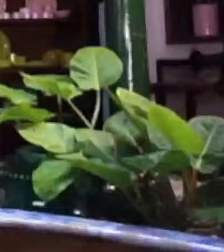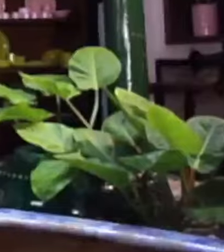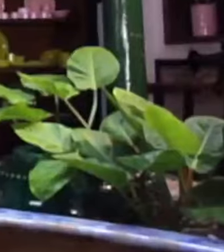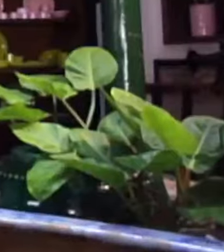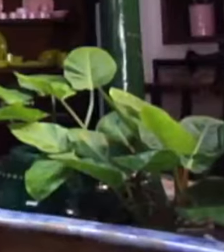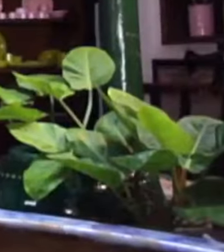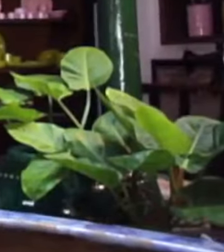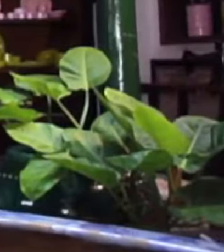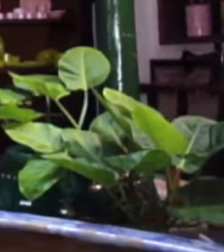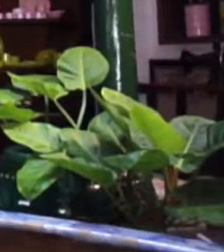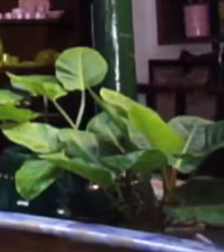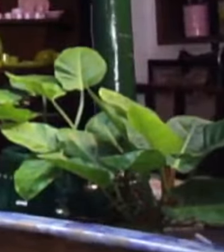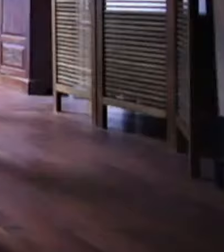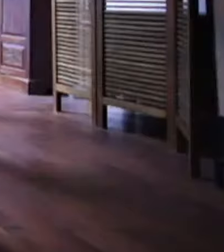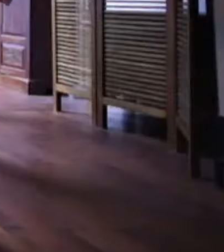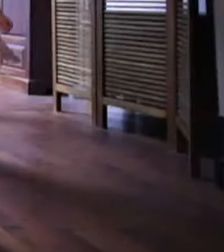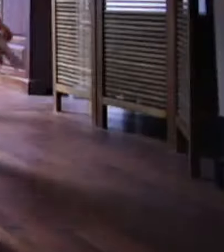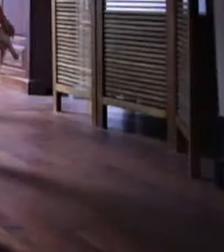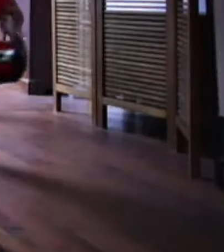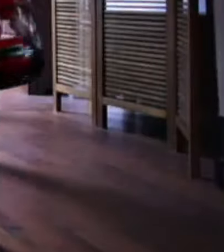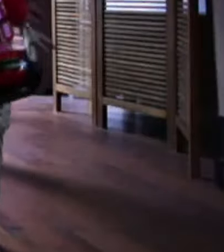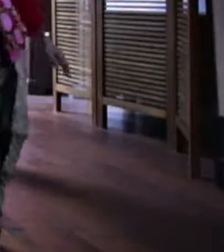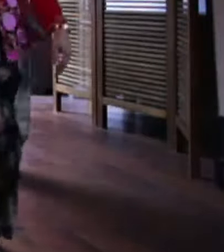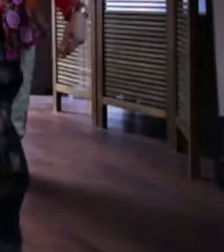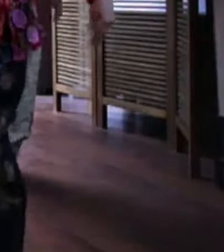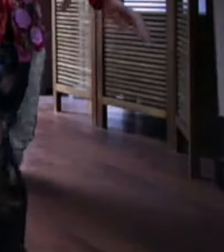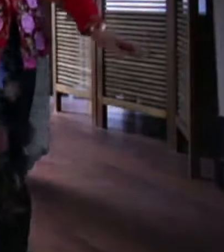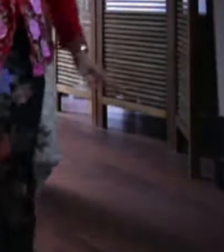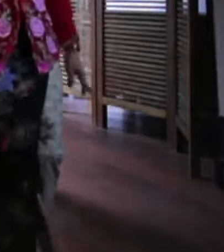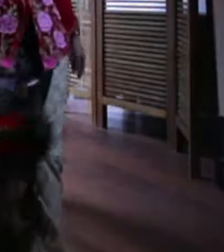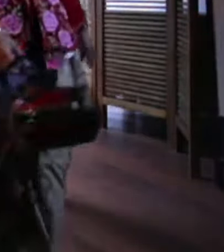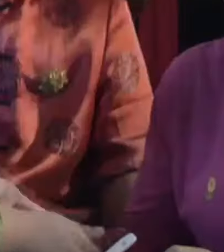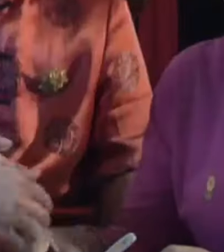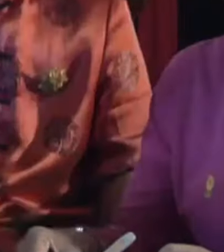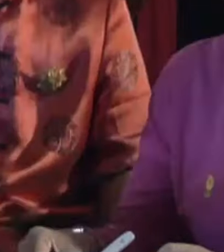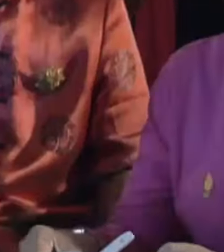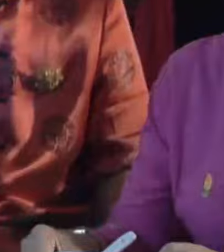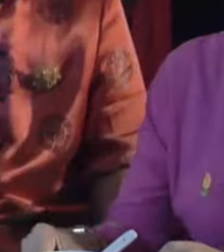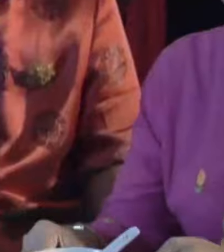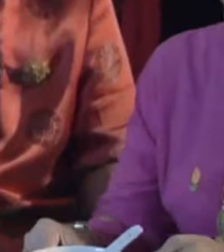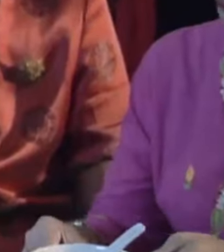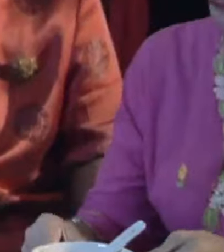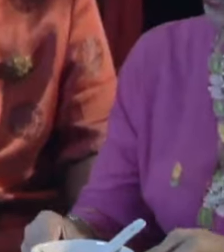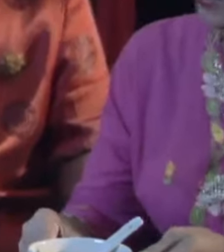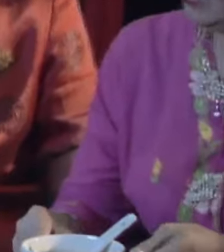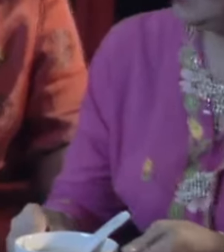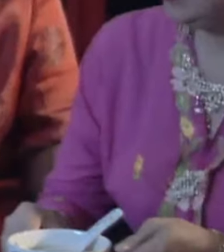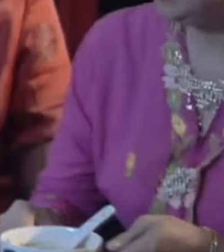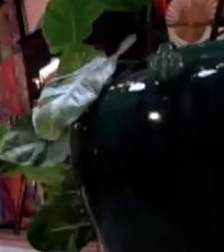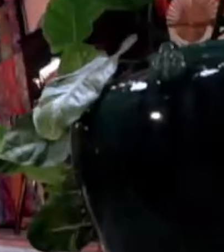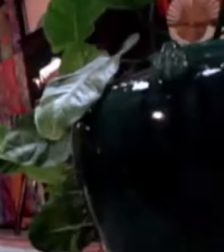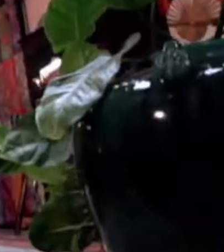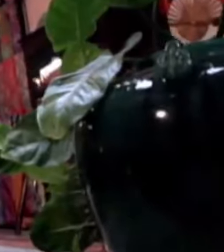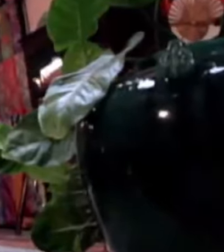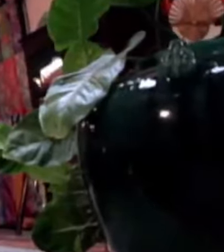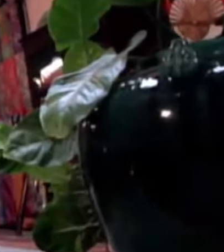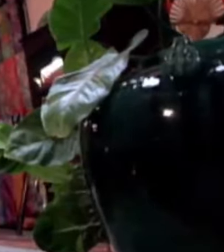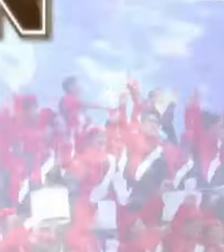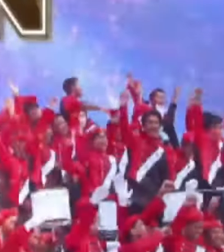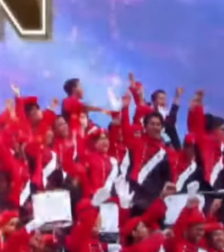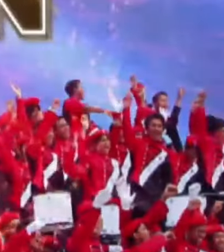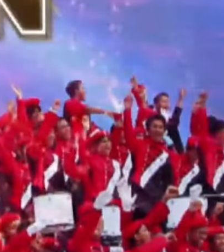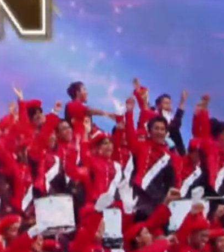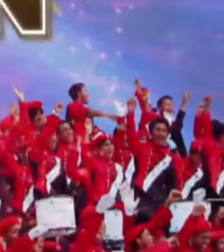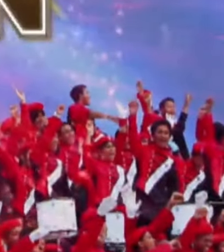Warna-warni budaya dihormati, persamaan diraih. Keamanan dan kemakmuran negara dinikmati.